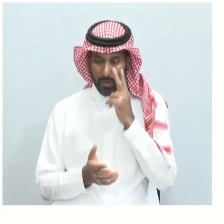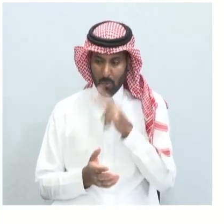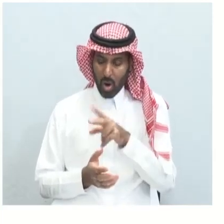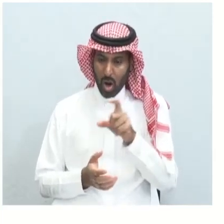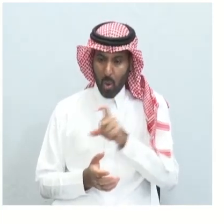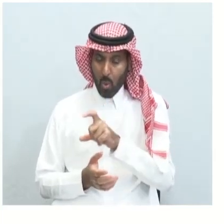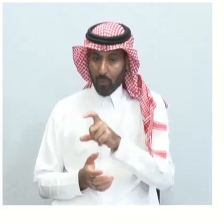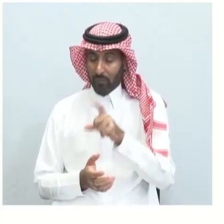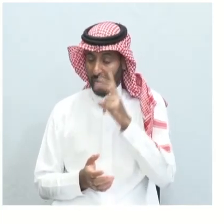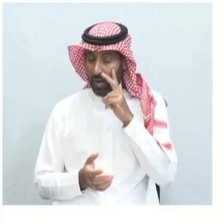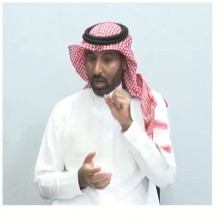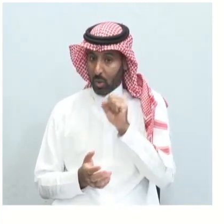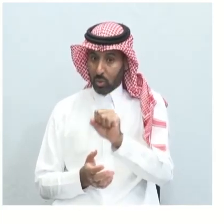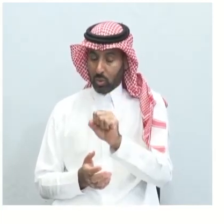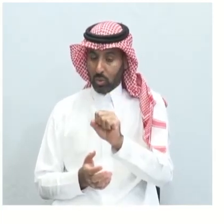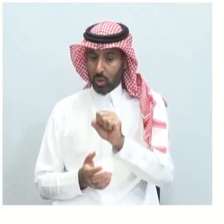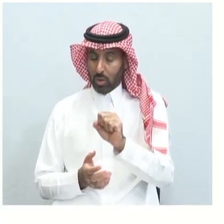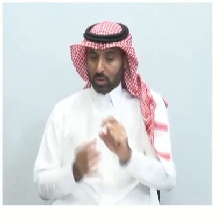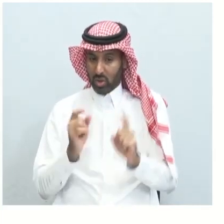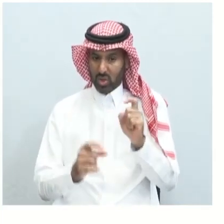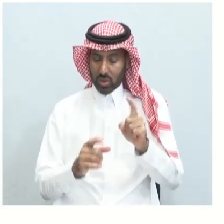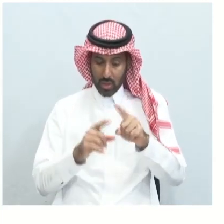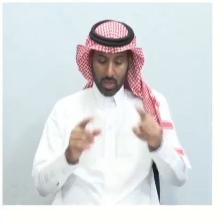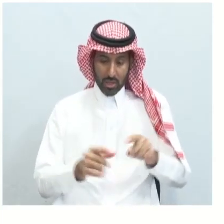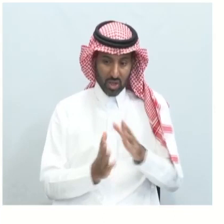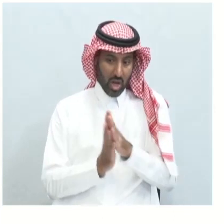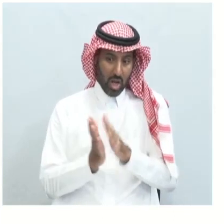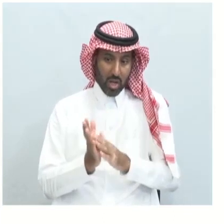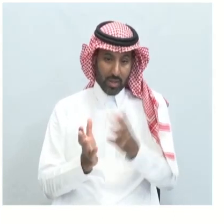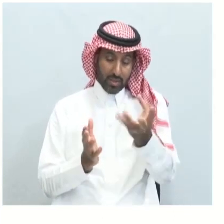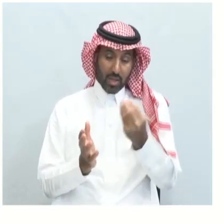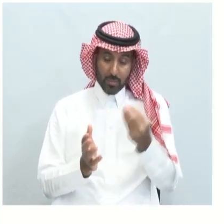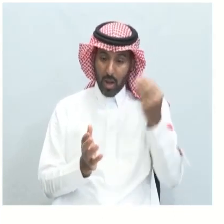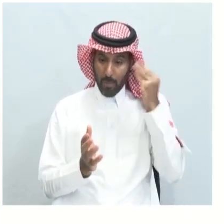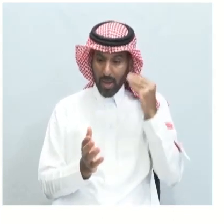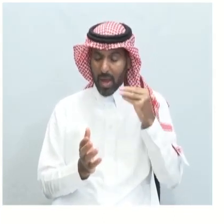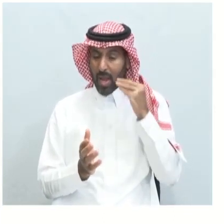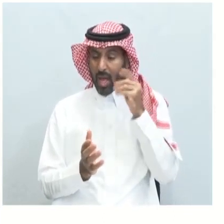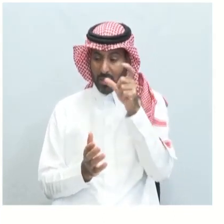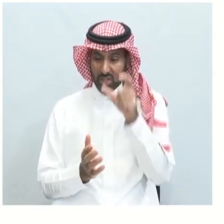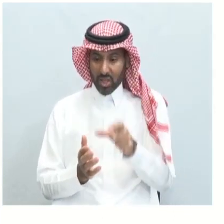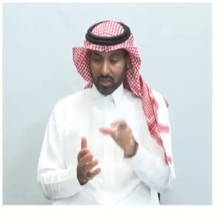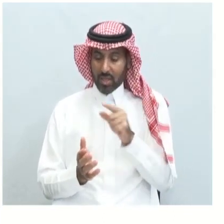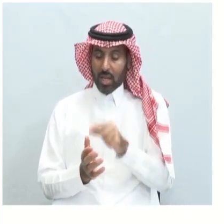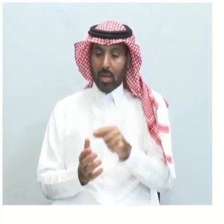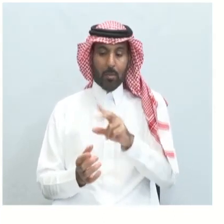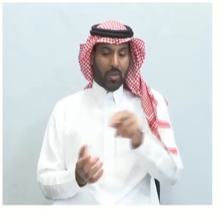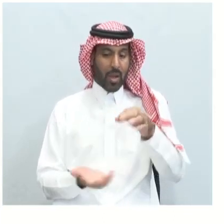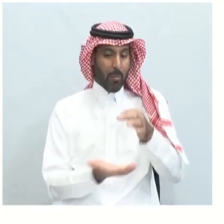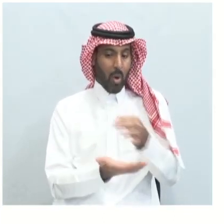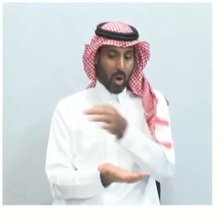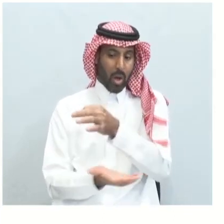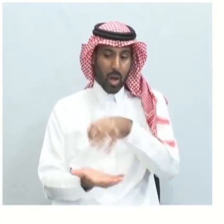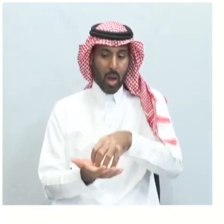الخصوصيه لان اجهزه انترنت الاشياء تجمع البيانات الشخصيه الحساسه مثل الموقع